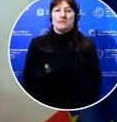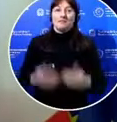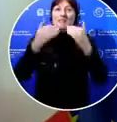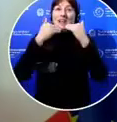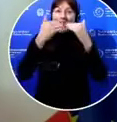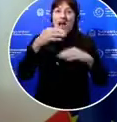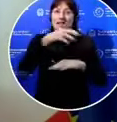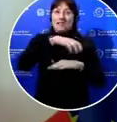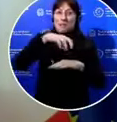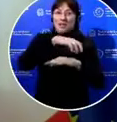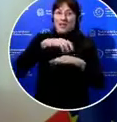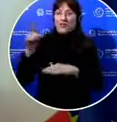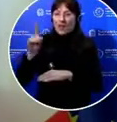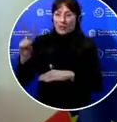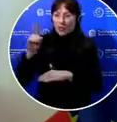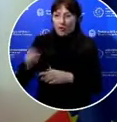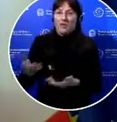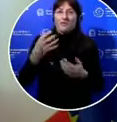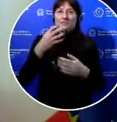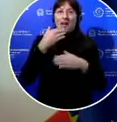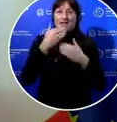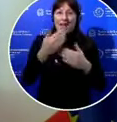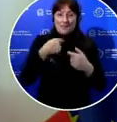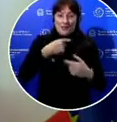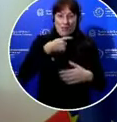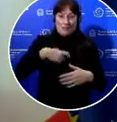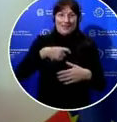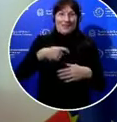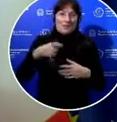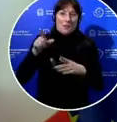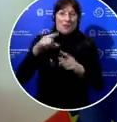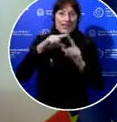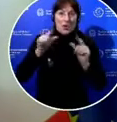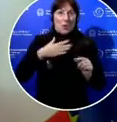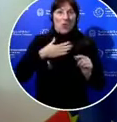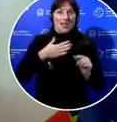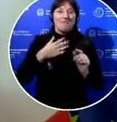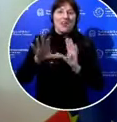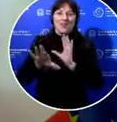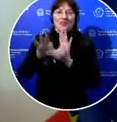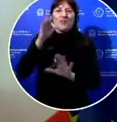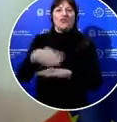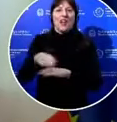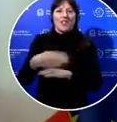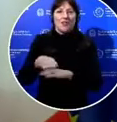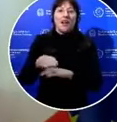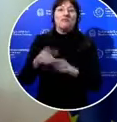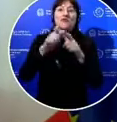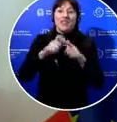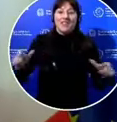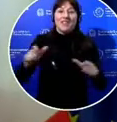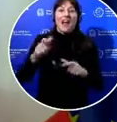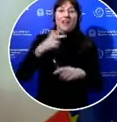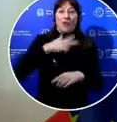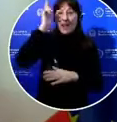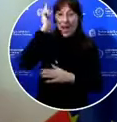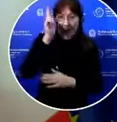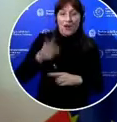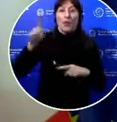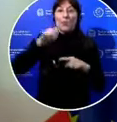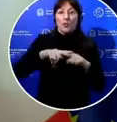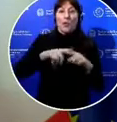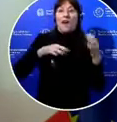Grazie Ministro Dadone, grazie da Ligure anche per aver scelto Genova, che è la città di Don Gallo e la città di Fabrizio De André, un poeta